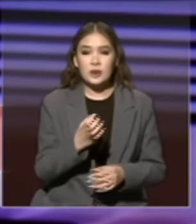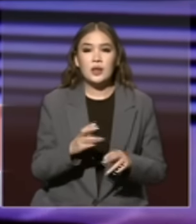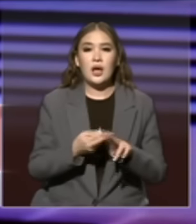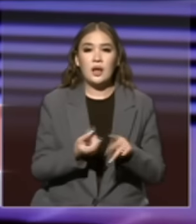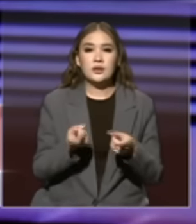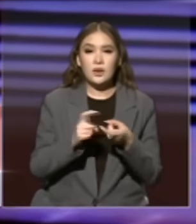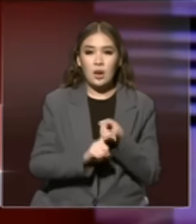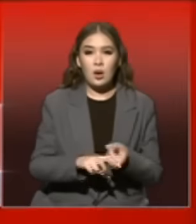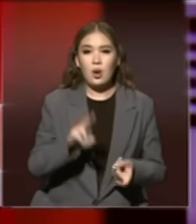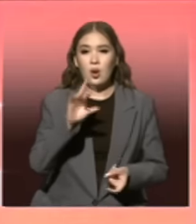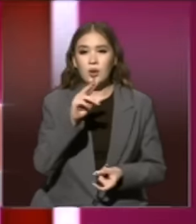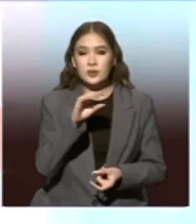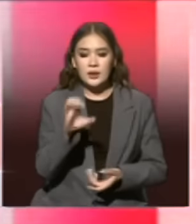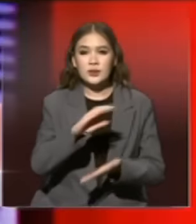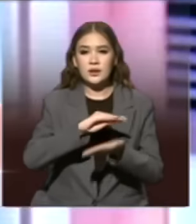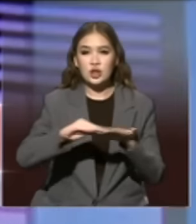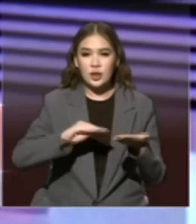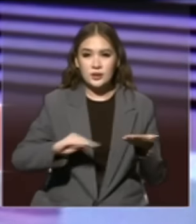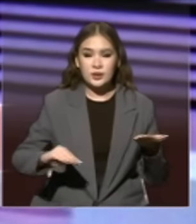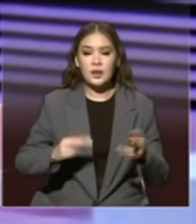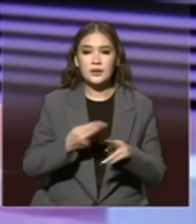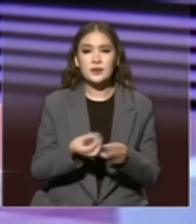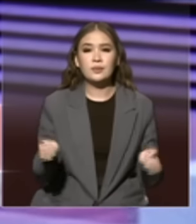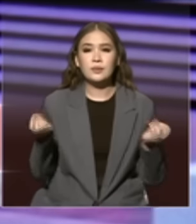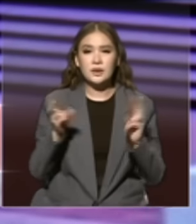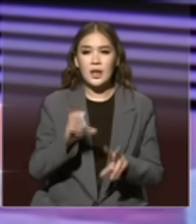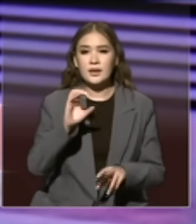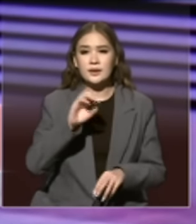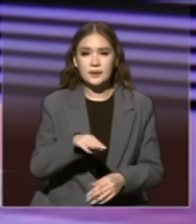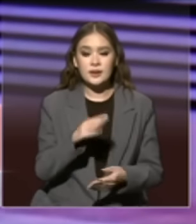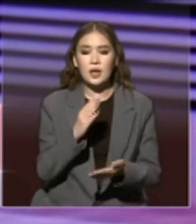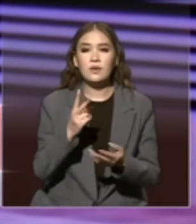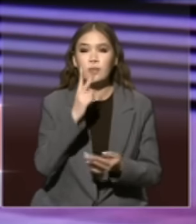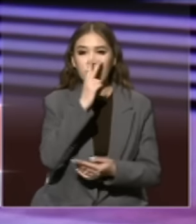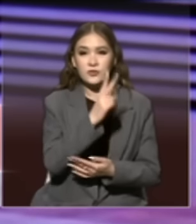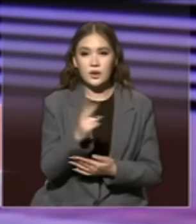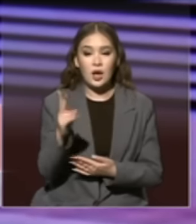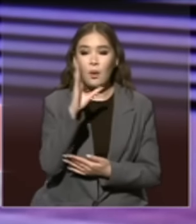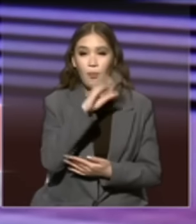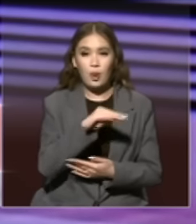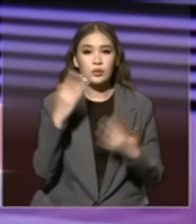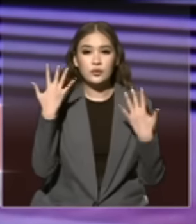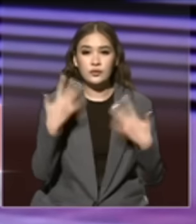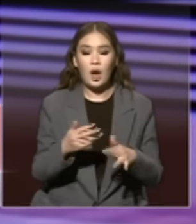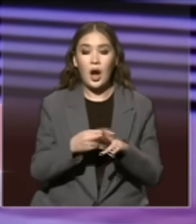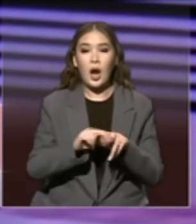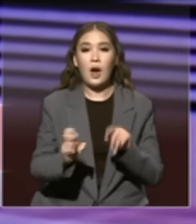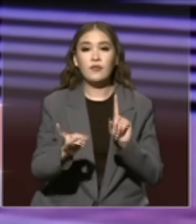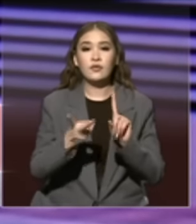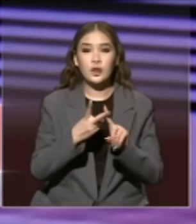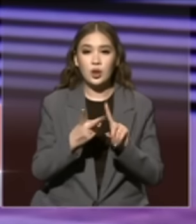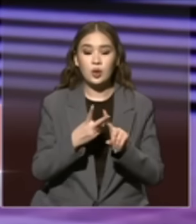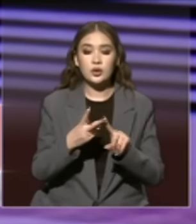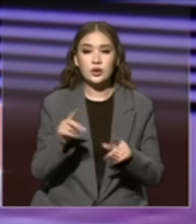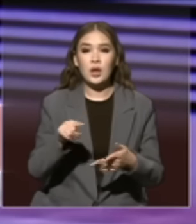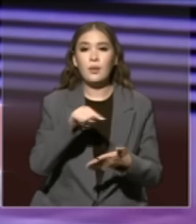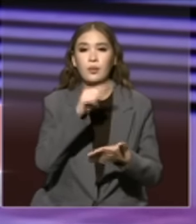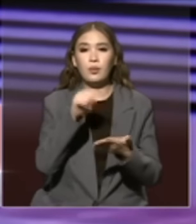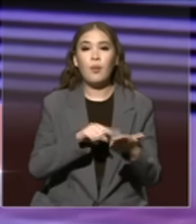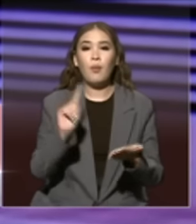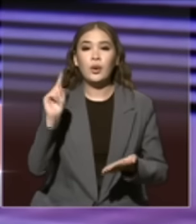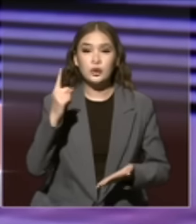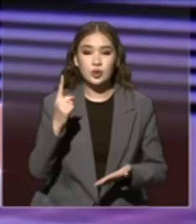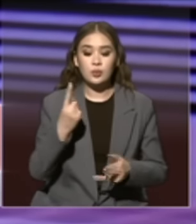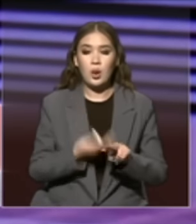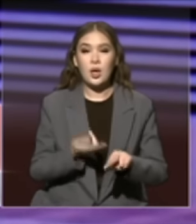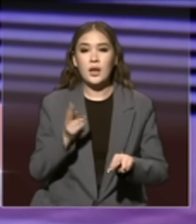жүргізу кодексінде жазылған арнайы баптардың ауқымында ғана қарай аламыз. Бұл бір. Екінші сұрақ неге деген сұраққа жауап. Алқа